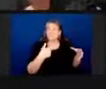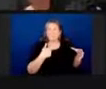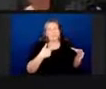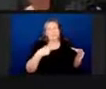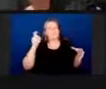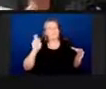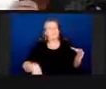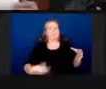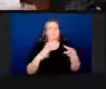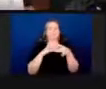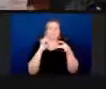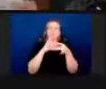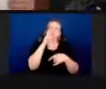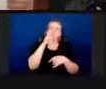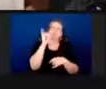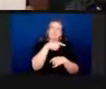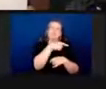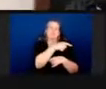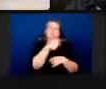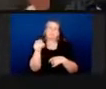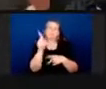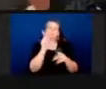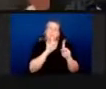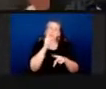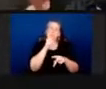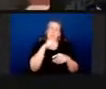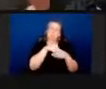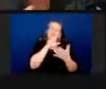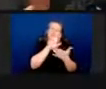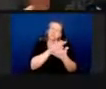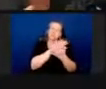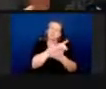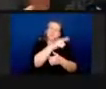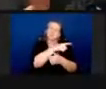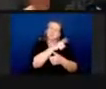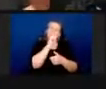Na ni lazima nizungumzie